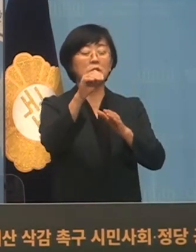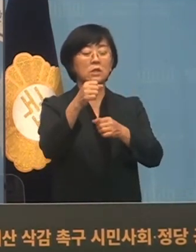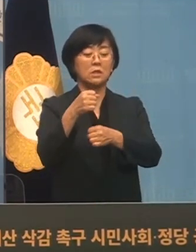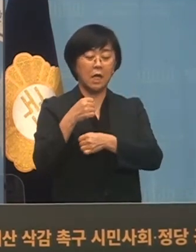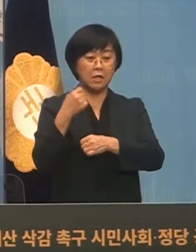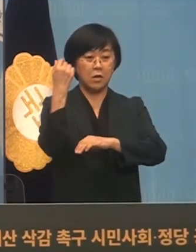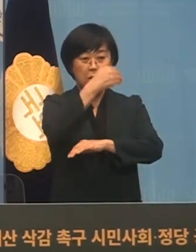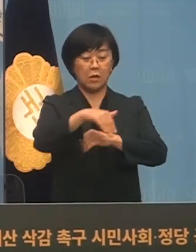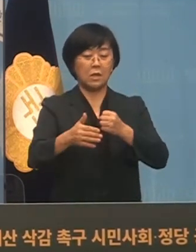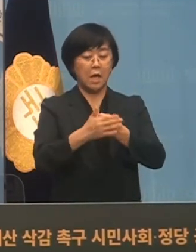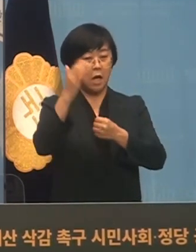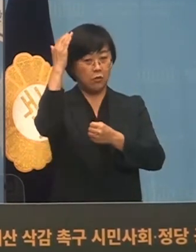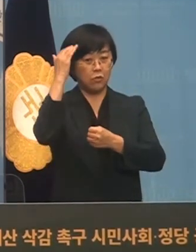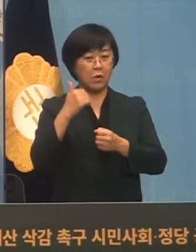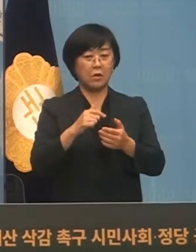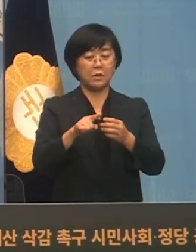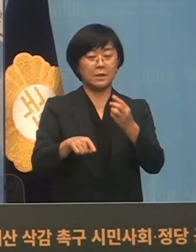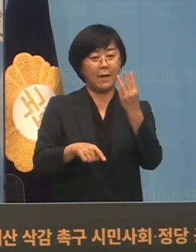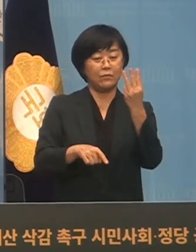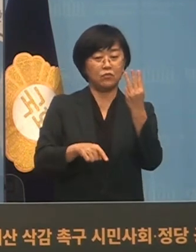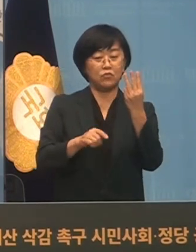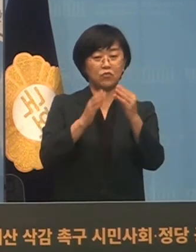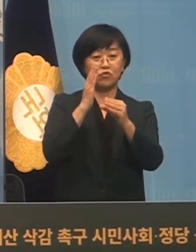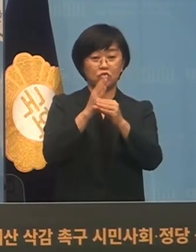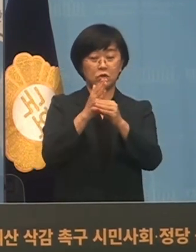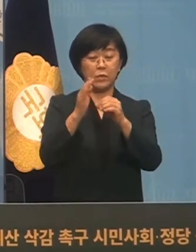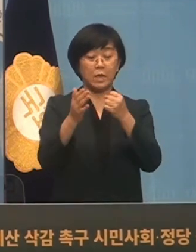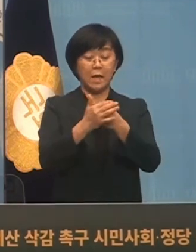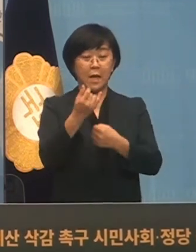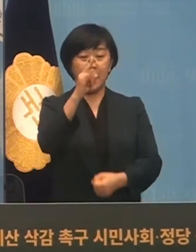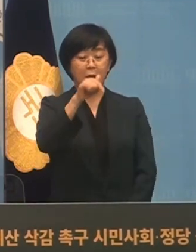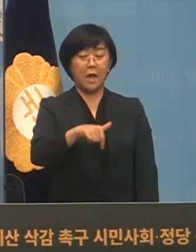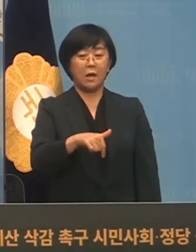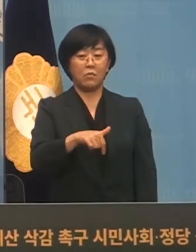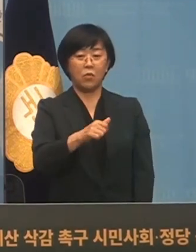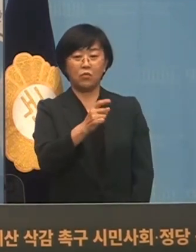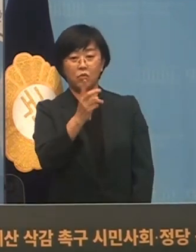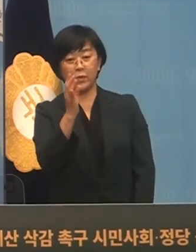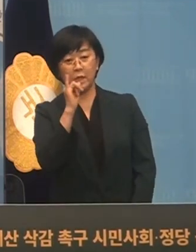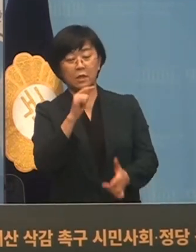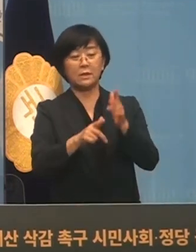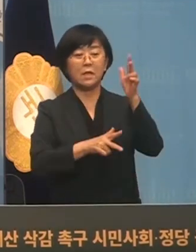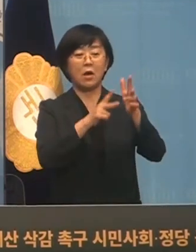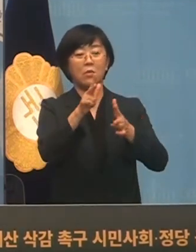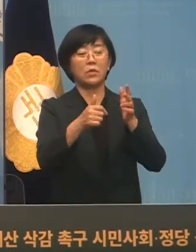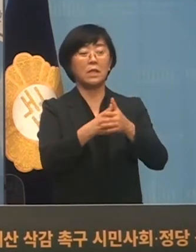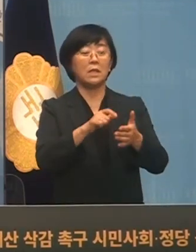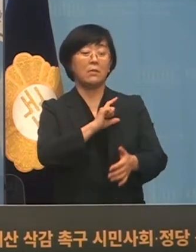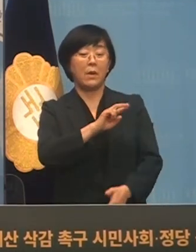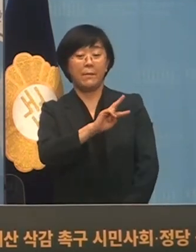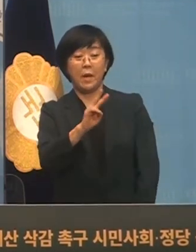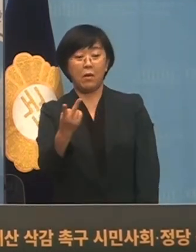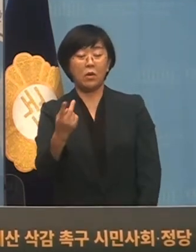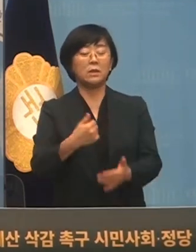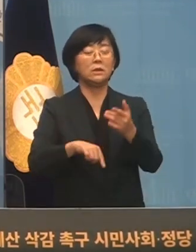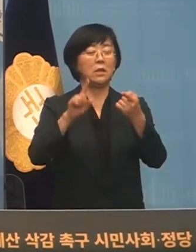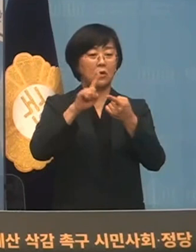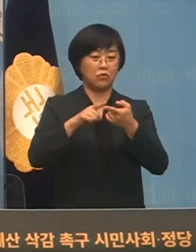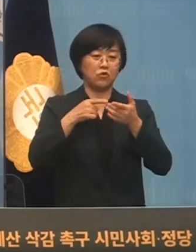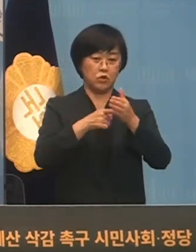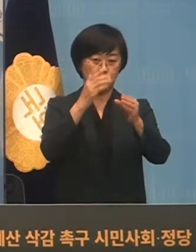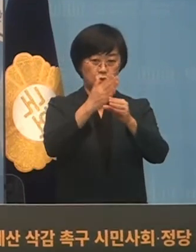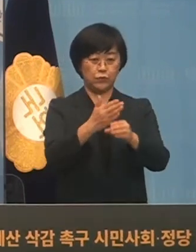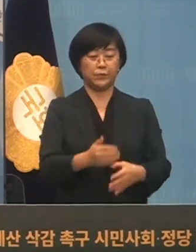한 한국형 삼축 체계 구축 사업은 핵 WMD 위협 대응 관련 사업으로 이름만 변경되어 그대로